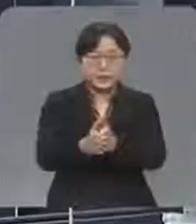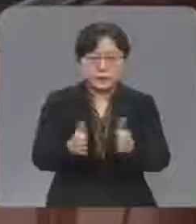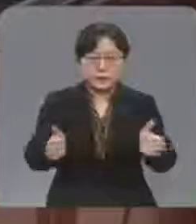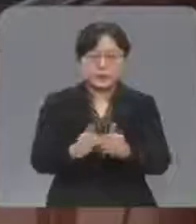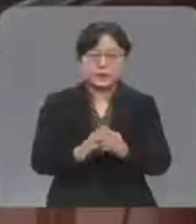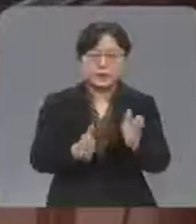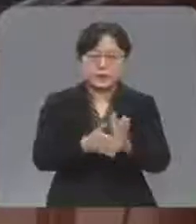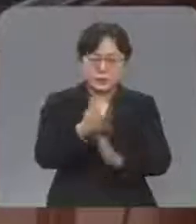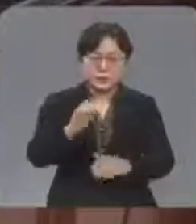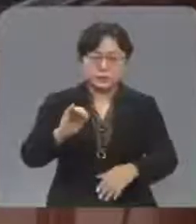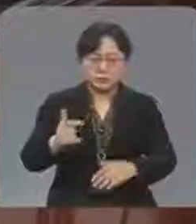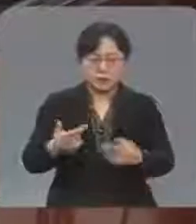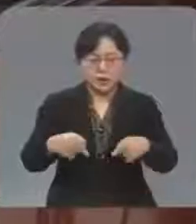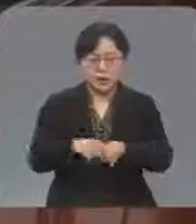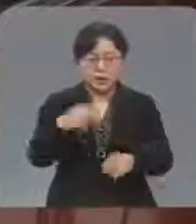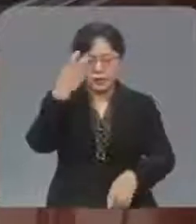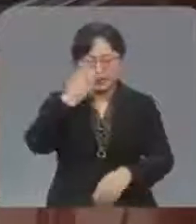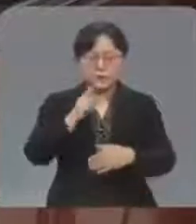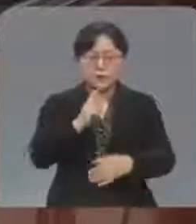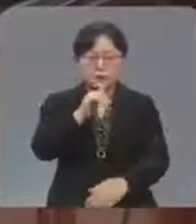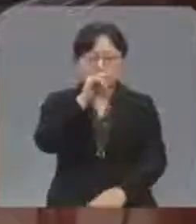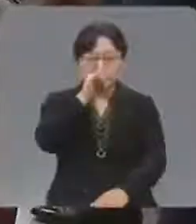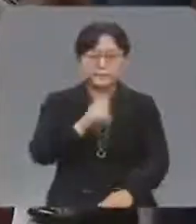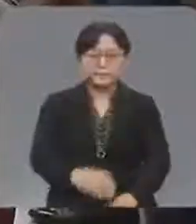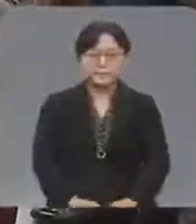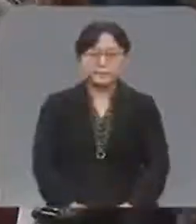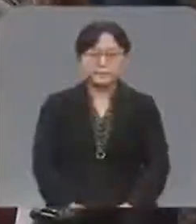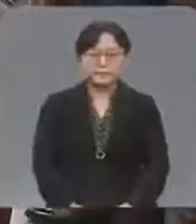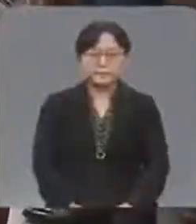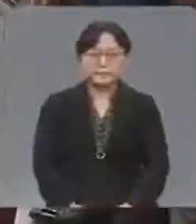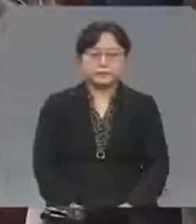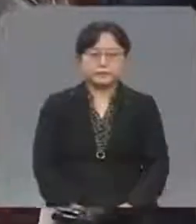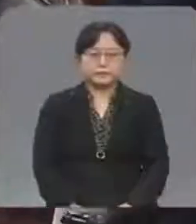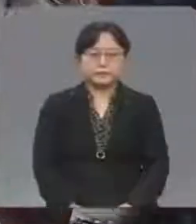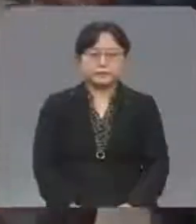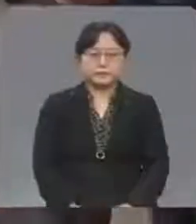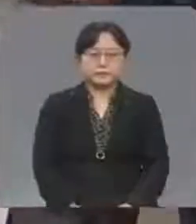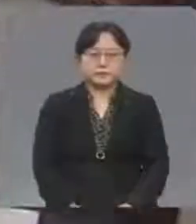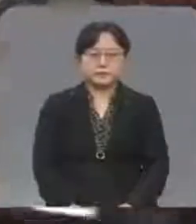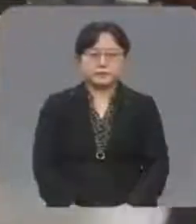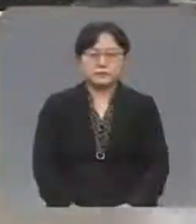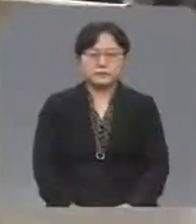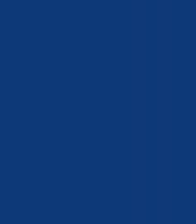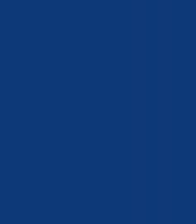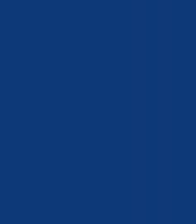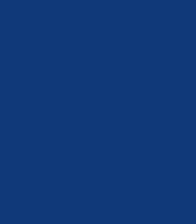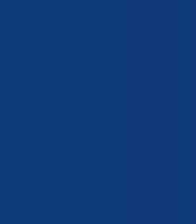자치단체와 합동점검을 하겠다고 밝혔습니다. KBS 뉴스 박지성입니다.